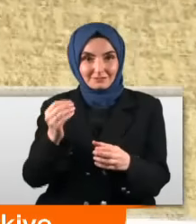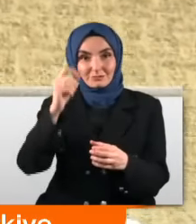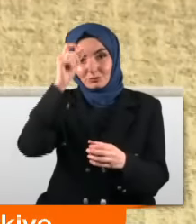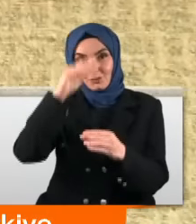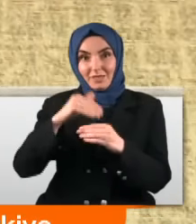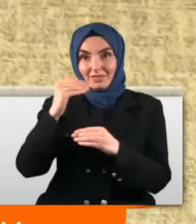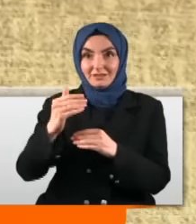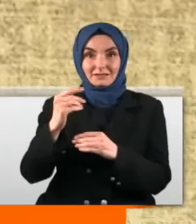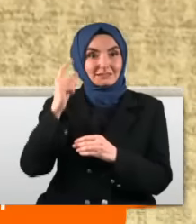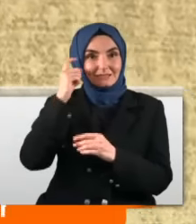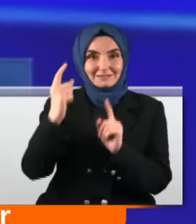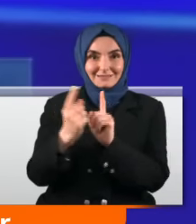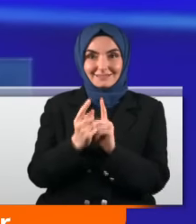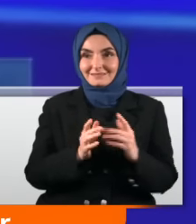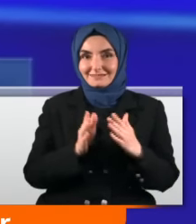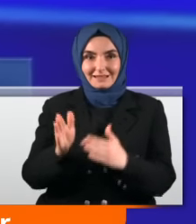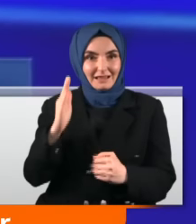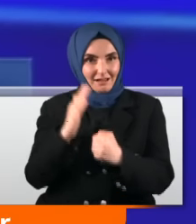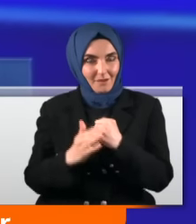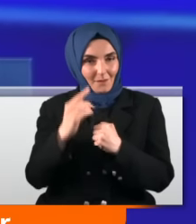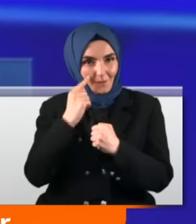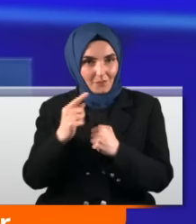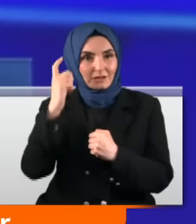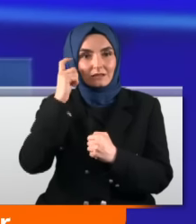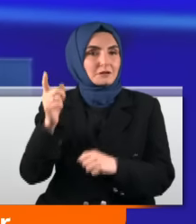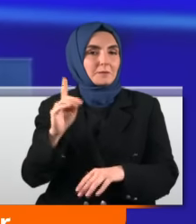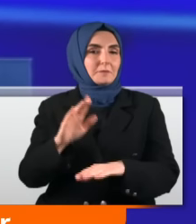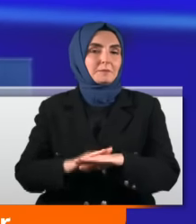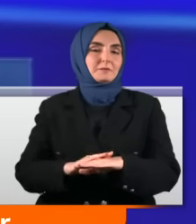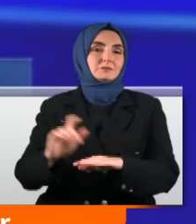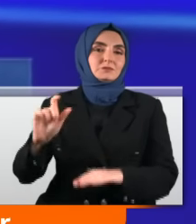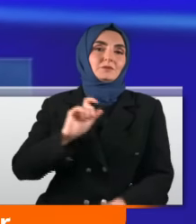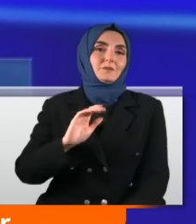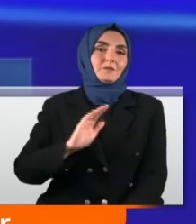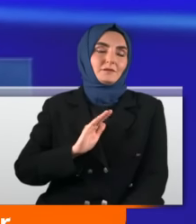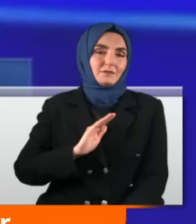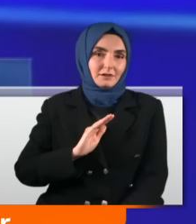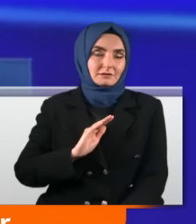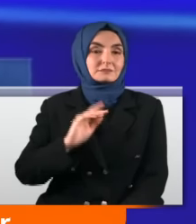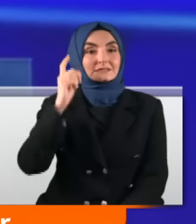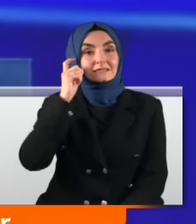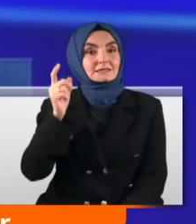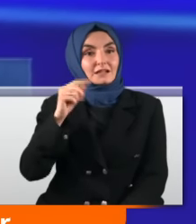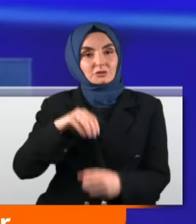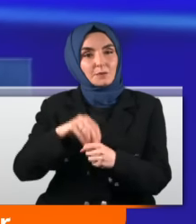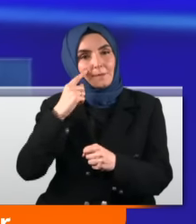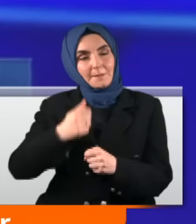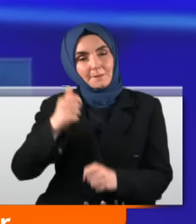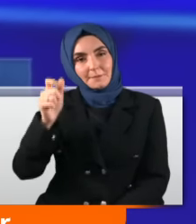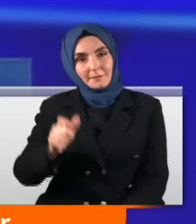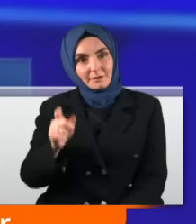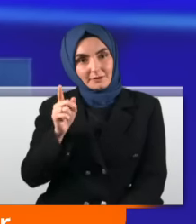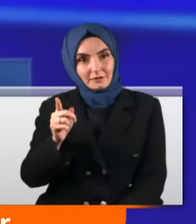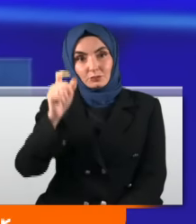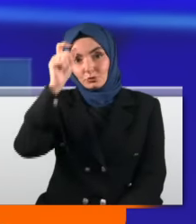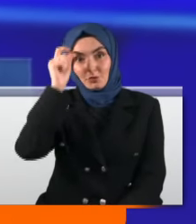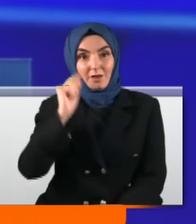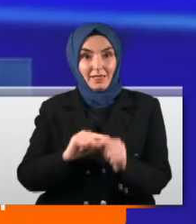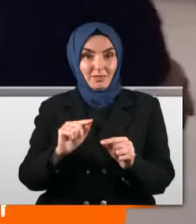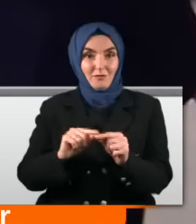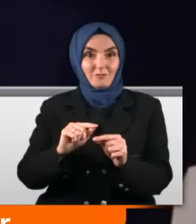İsrail'den karşı hamle geldi. İsrail Dışişleri Bakanı Yisrael Katz, Türk ekonomisine zarar verecek paralel tedbirler